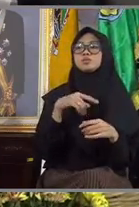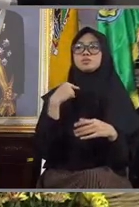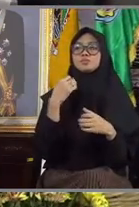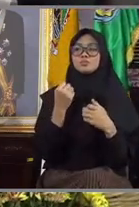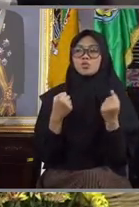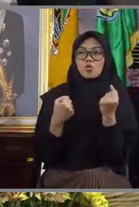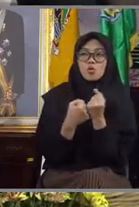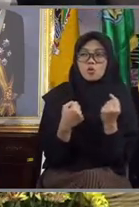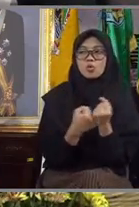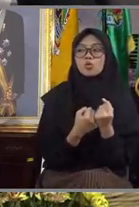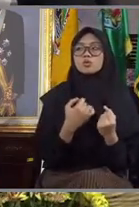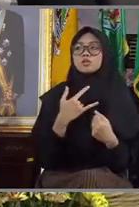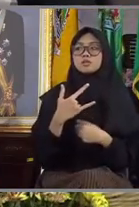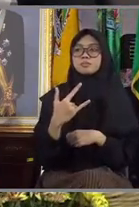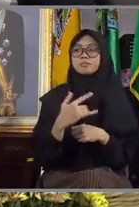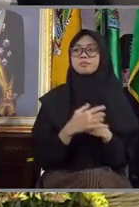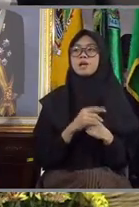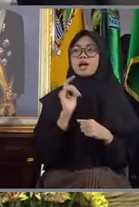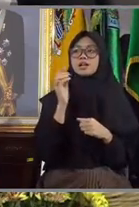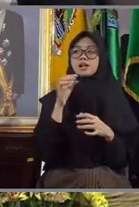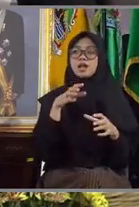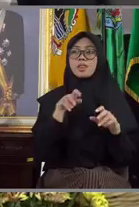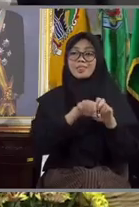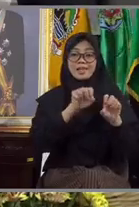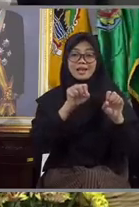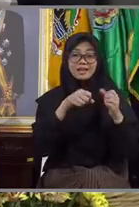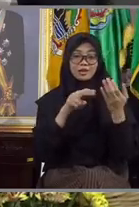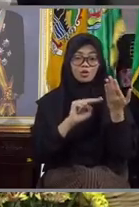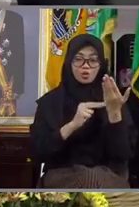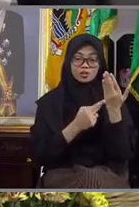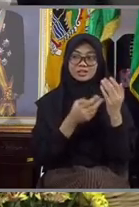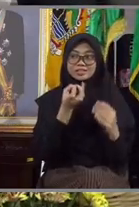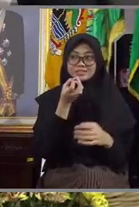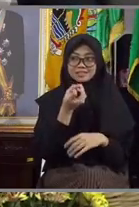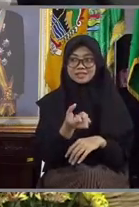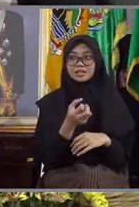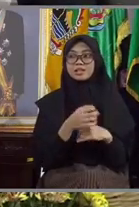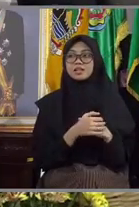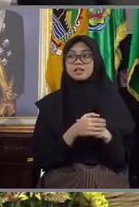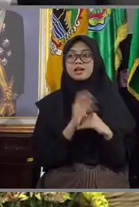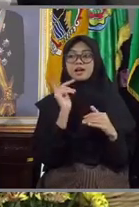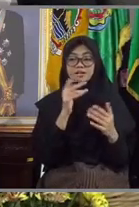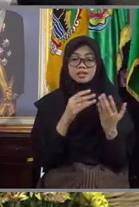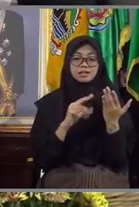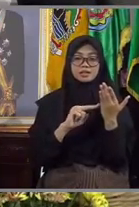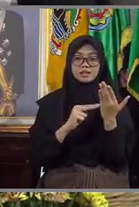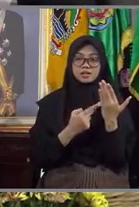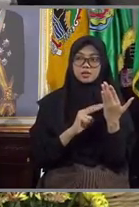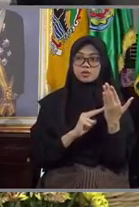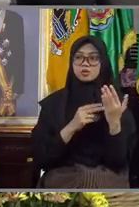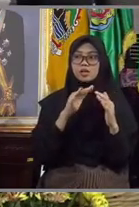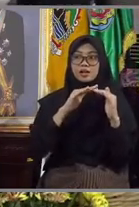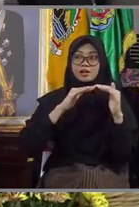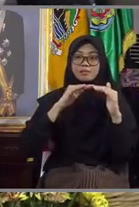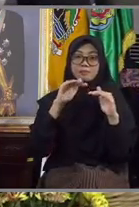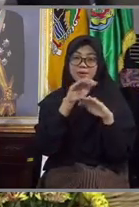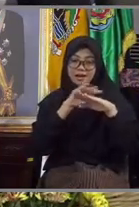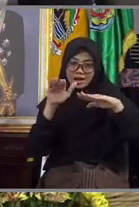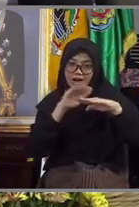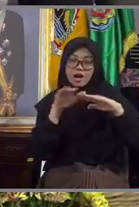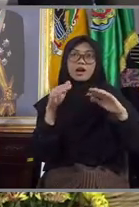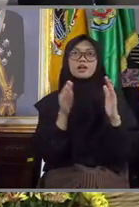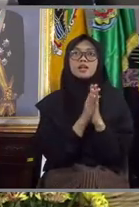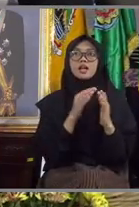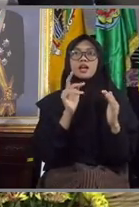dorong. Nanti ada teknologi yang sangat kecil, dan kemudian ada teknologi yang menengah. Tingginya kita belum punya. Nah, maka